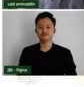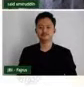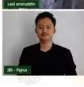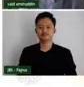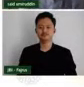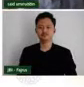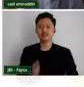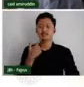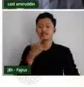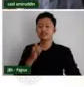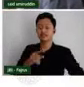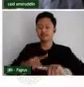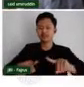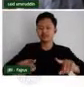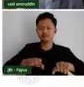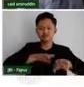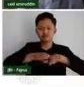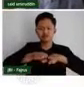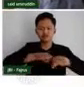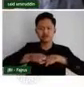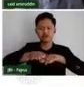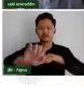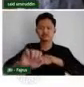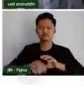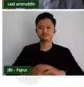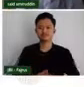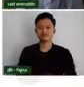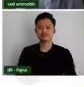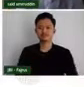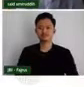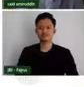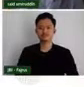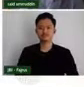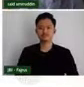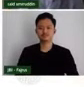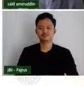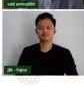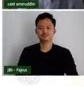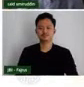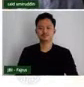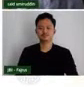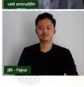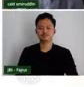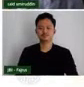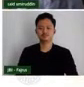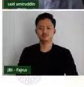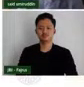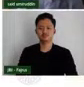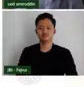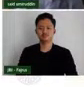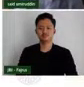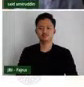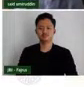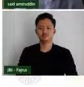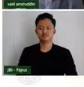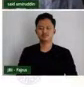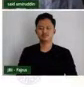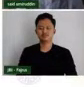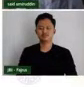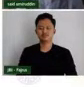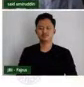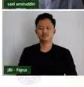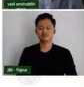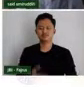dengan kesanggupan mereka. Mungkin kita bisa memilah dan memilih sesuai dengan kemampuan mereka. Oh, mau dipelajari lebih